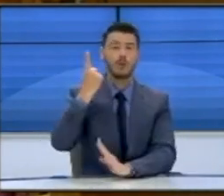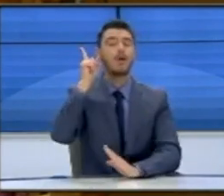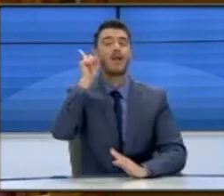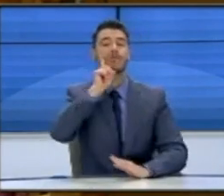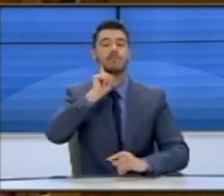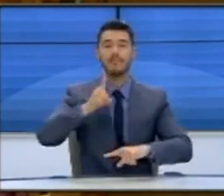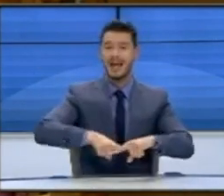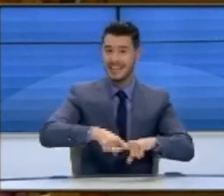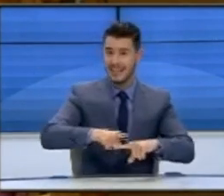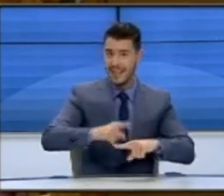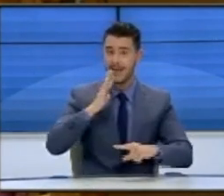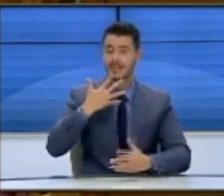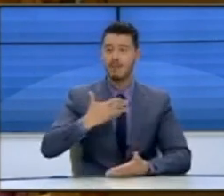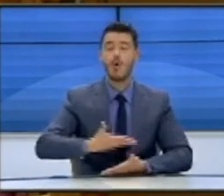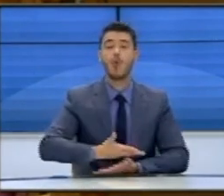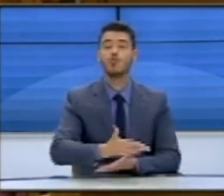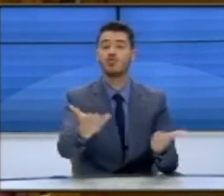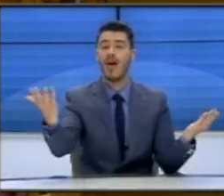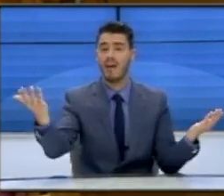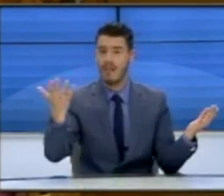εξέφρασαν δημόσια